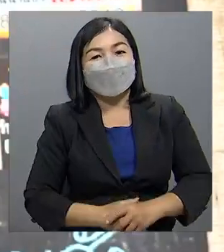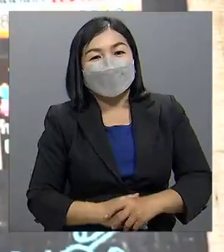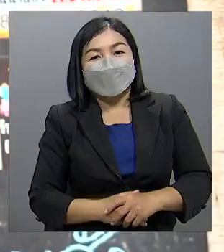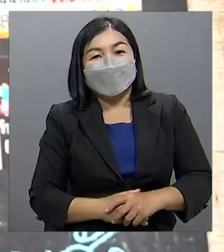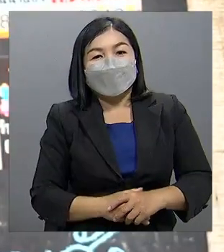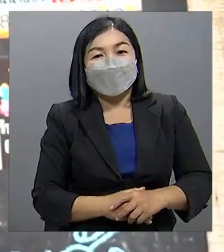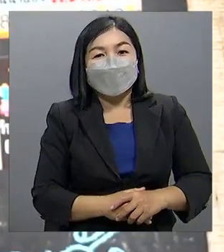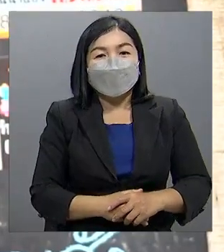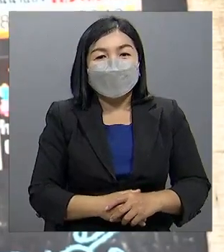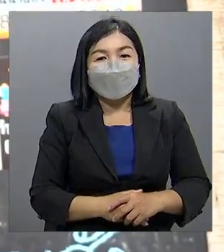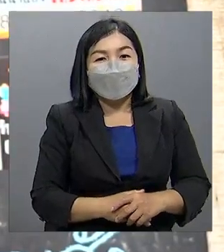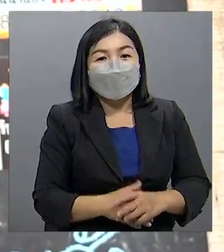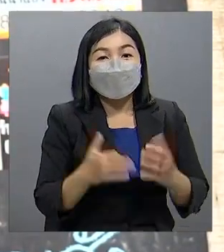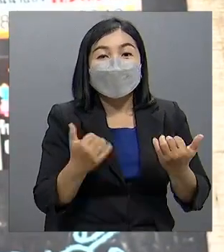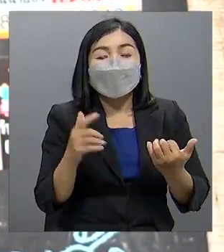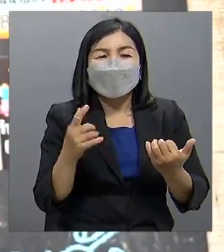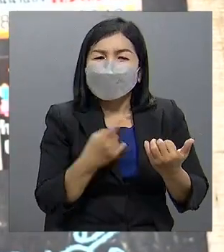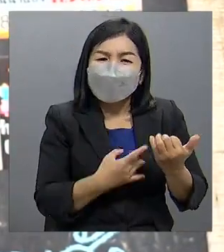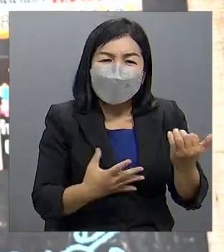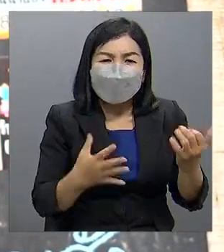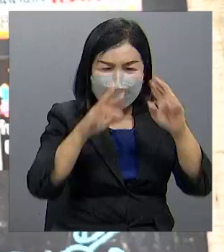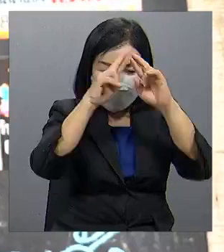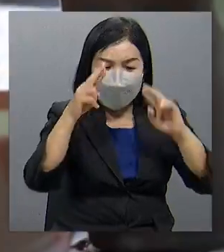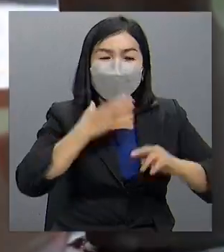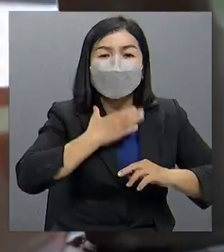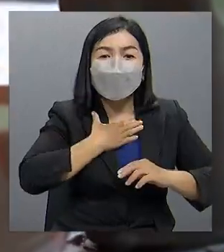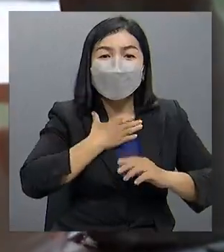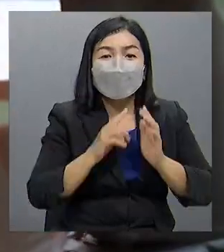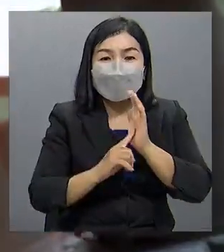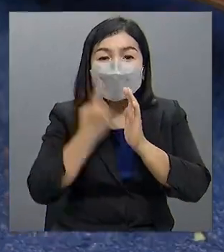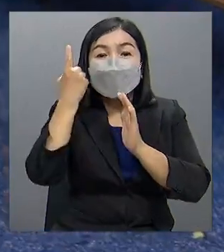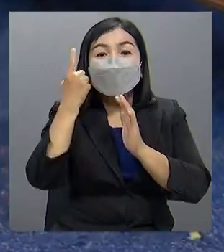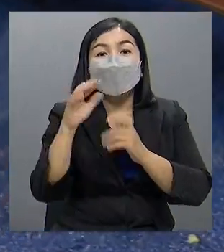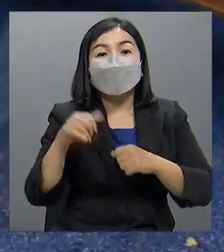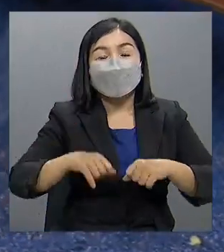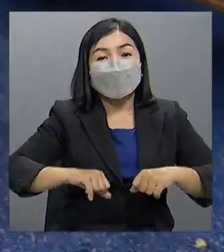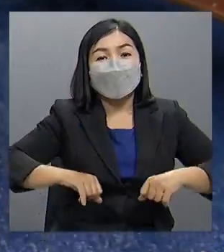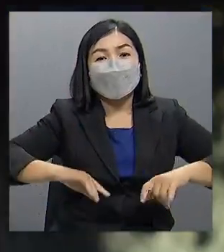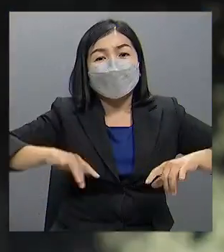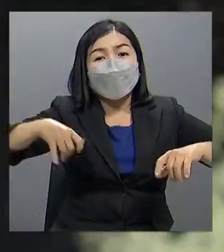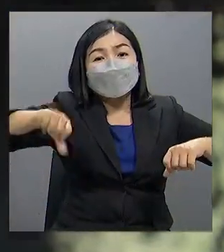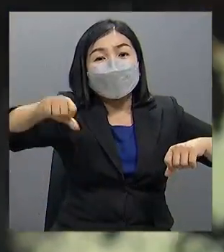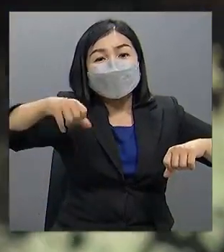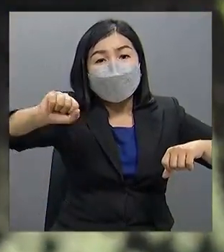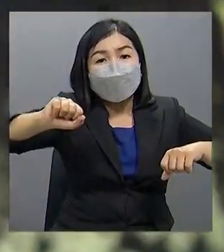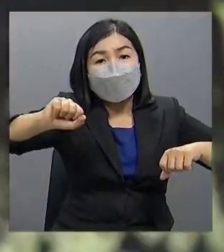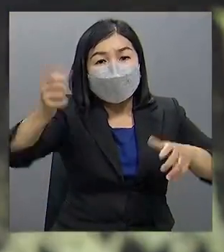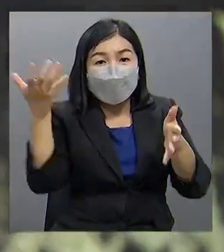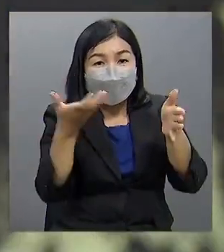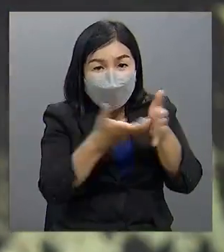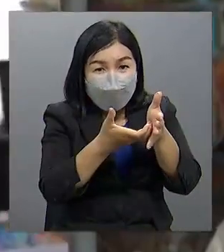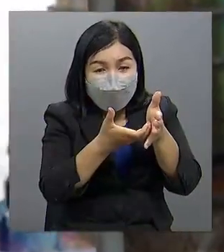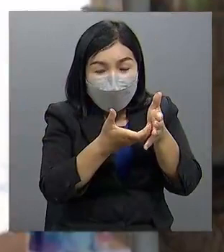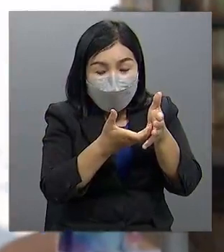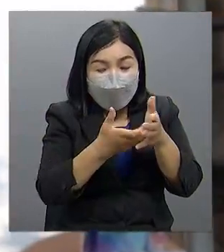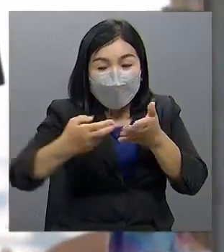เรื่องของเรื่องก็คือตอนแรกผมเริ่มจากรถซาเล้งเป็นก๋วยเตี๋ยวไก่ก่อนแล้วพอดีพอภรรยาท้องเนี่ยคล